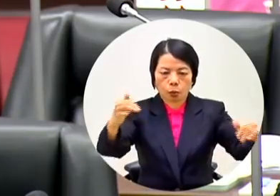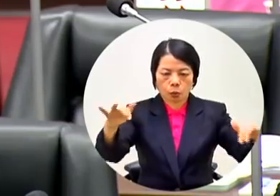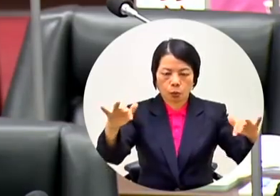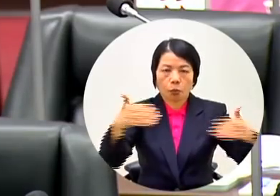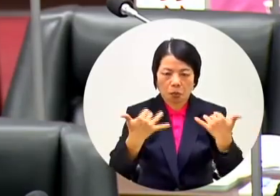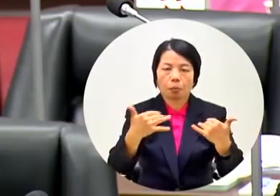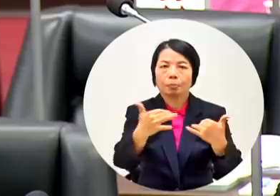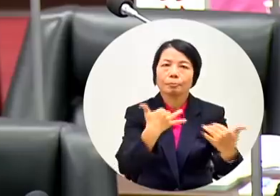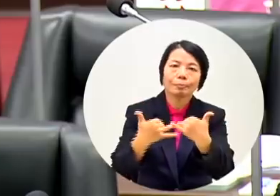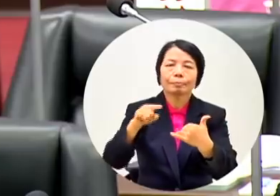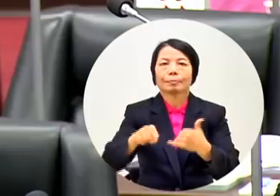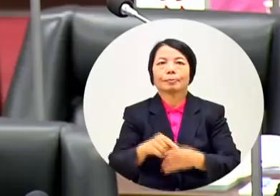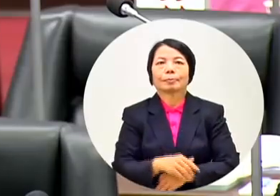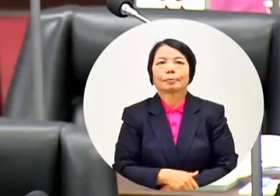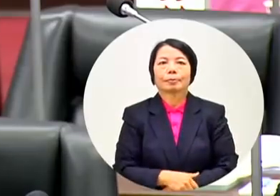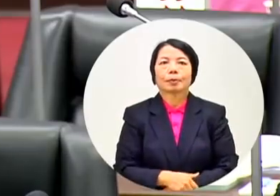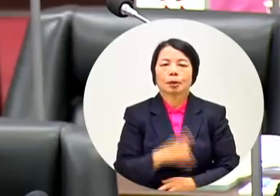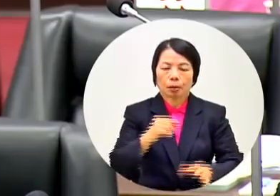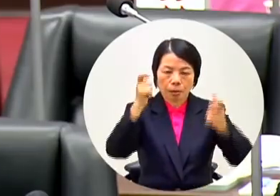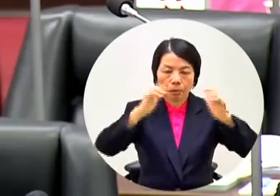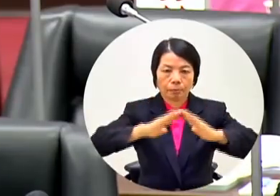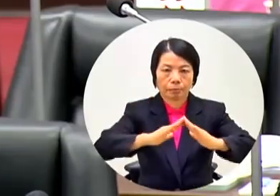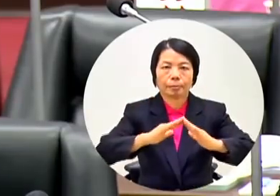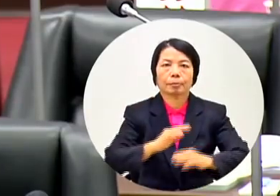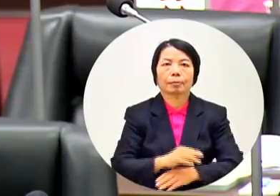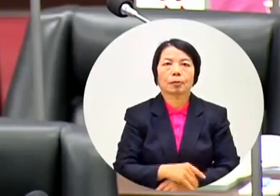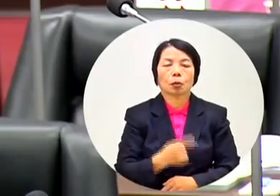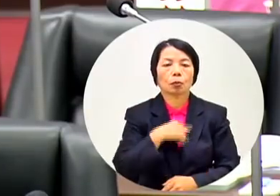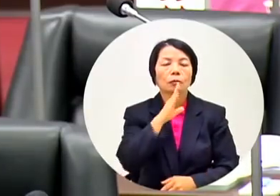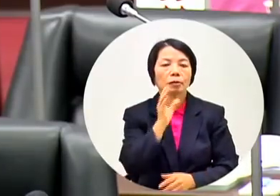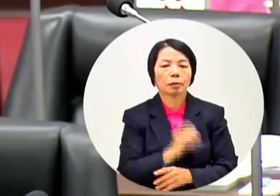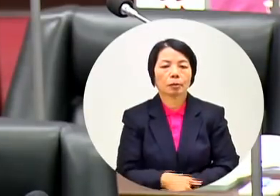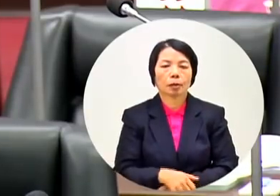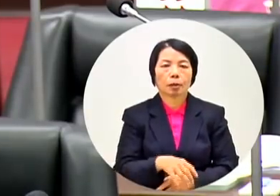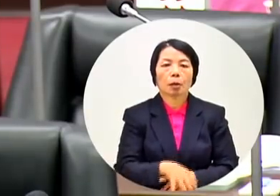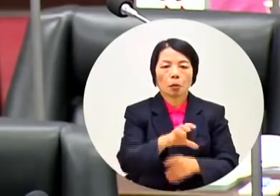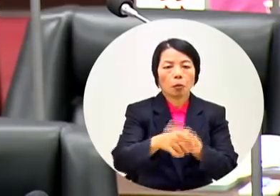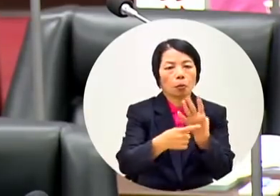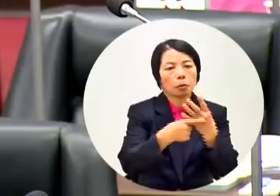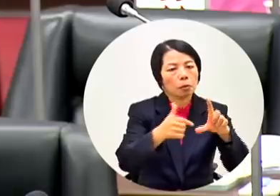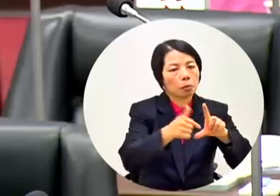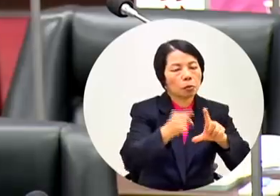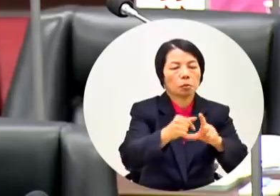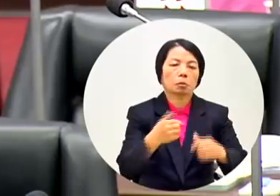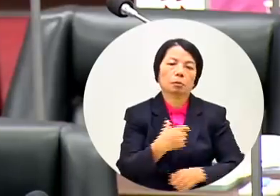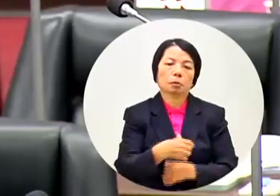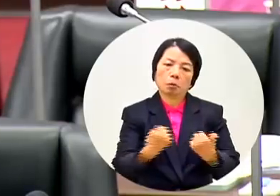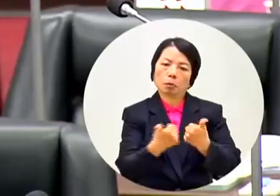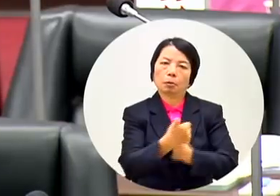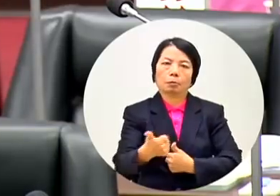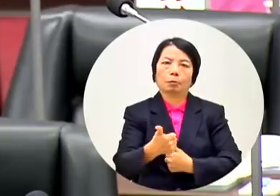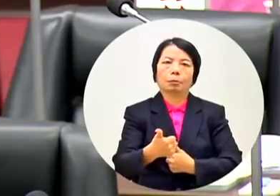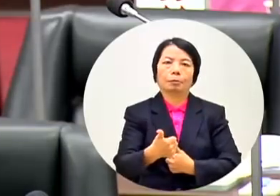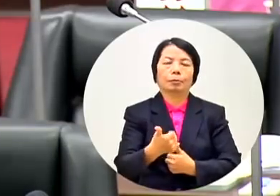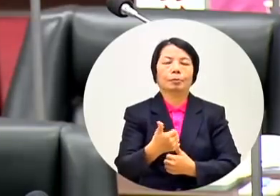是咱伫高雄市，我是圣洁农业区的议员。啊，伫遮呢吼，爱来请教咱韩市长呢。